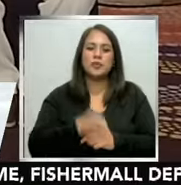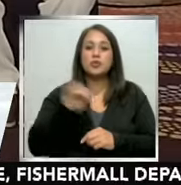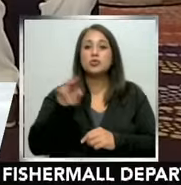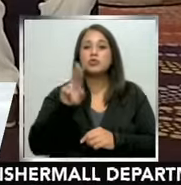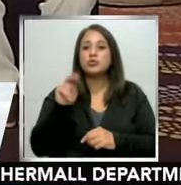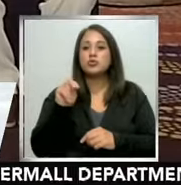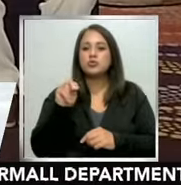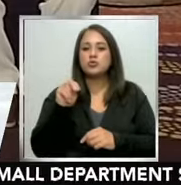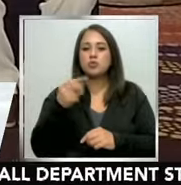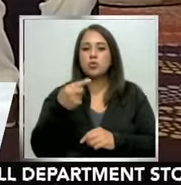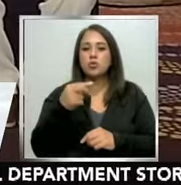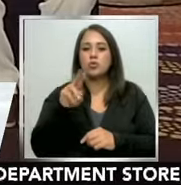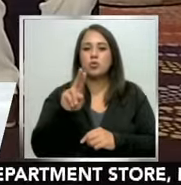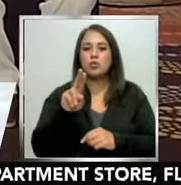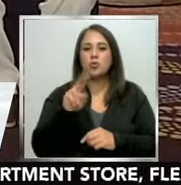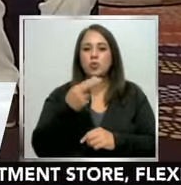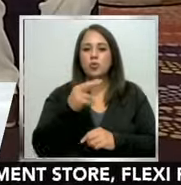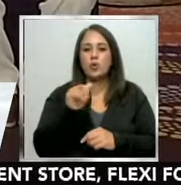Salamat!